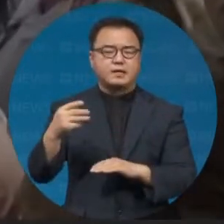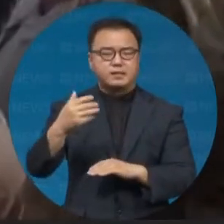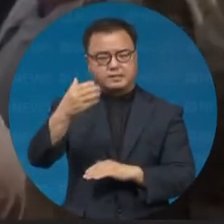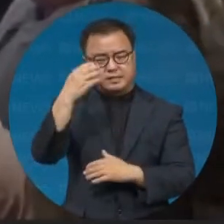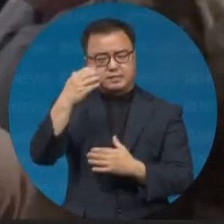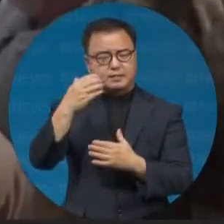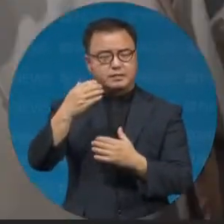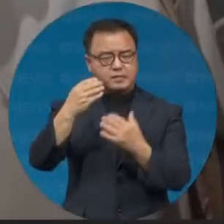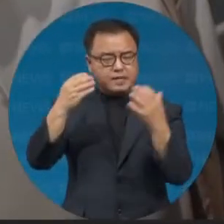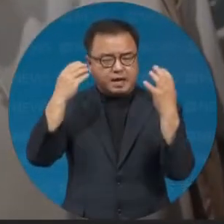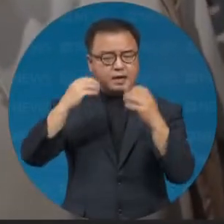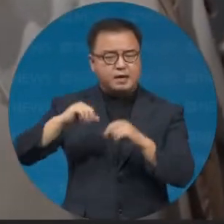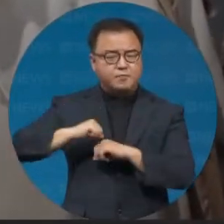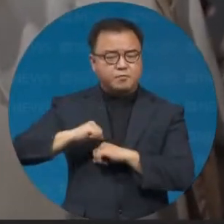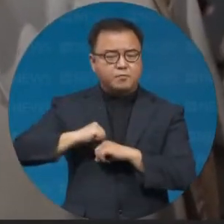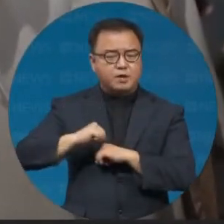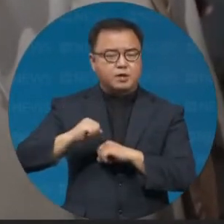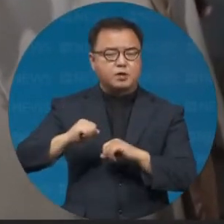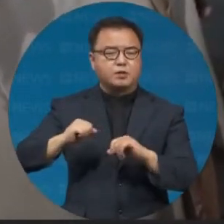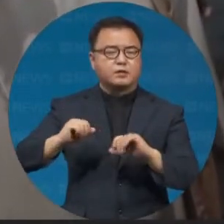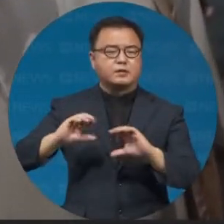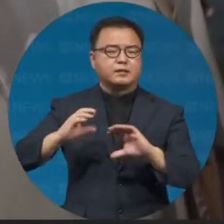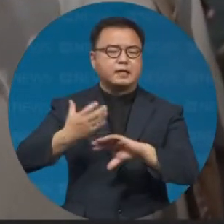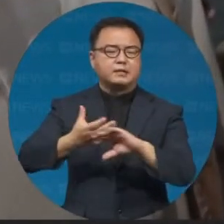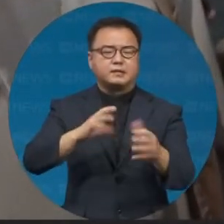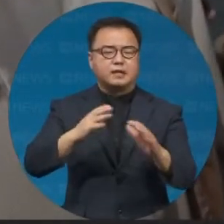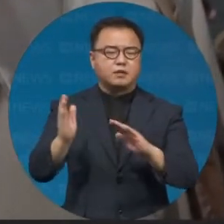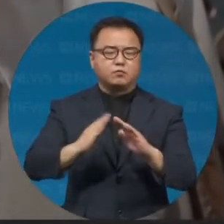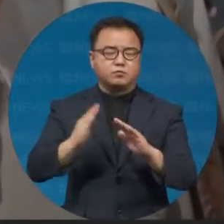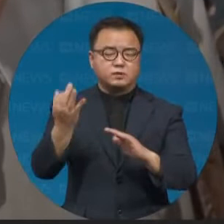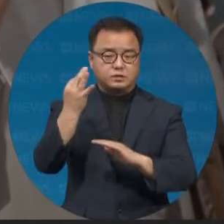아직은 공개적으로 유화적인 태도를 보이고 있다고 전했습니다.